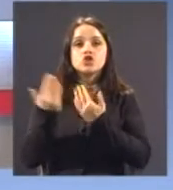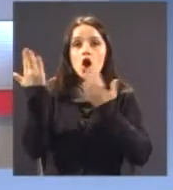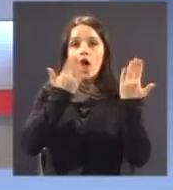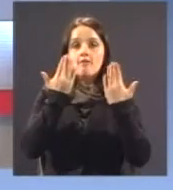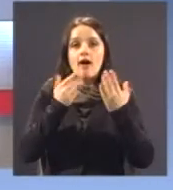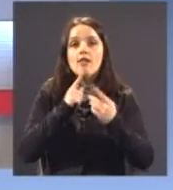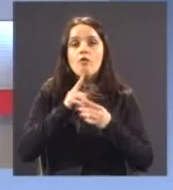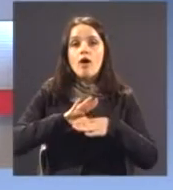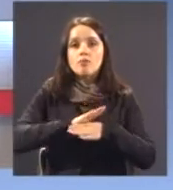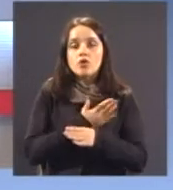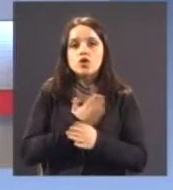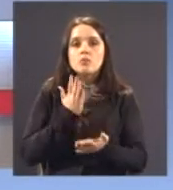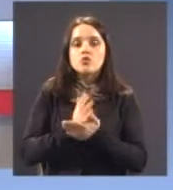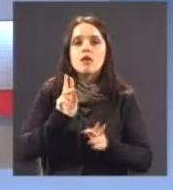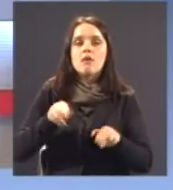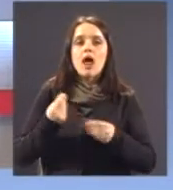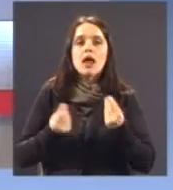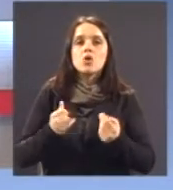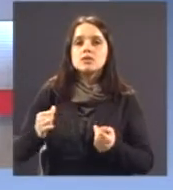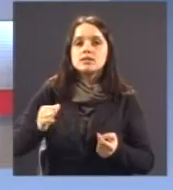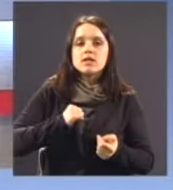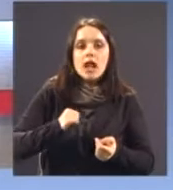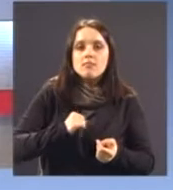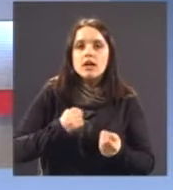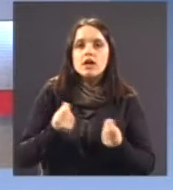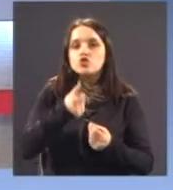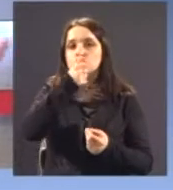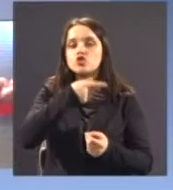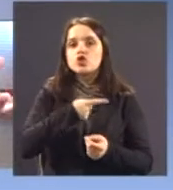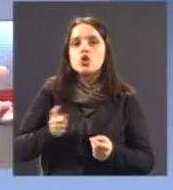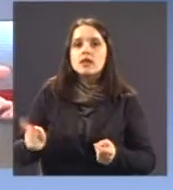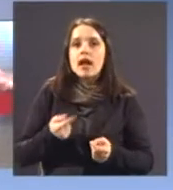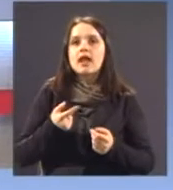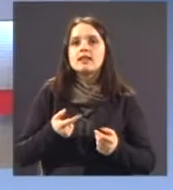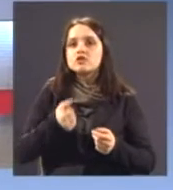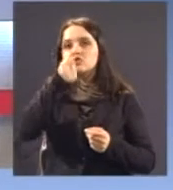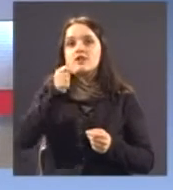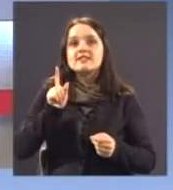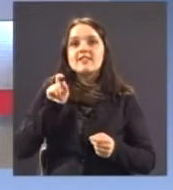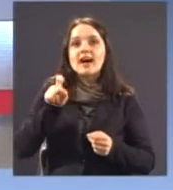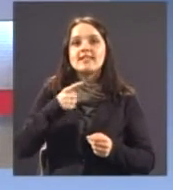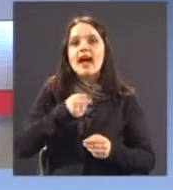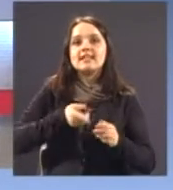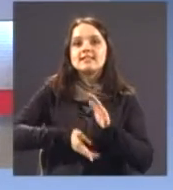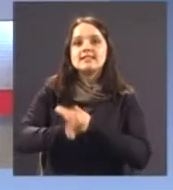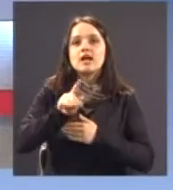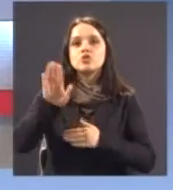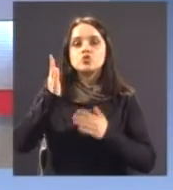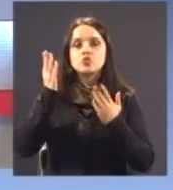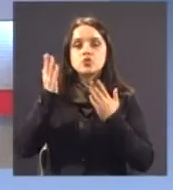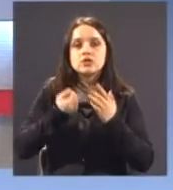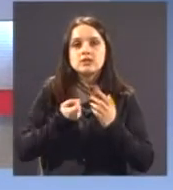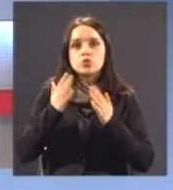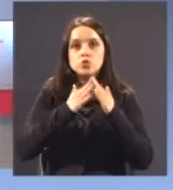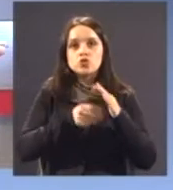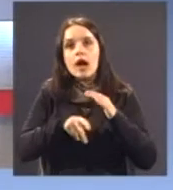bude imala neku zanimaciju, nešto što će je tjerati da svaki dan izađe iz kuće i vrati se opet u svoj